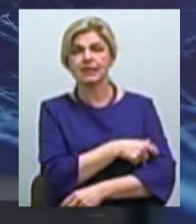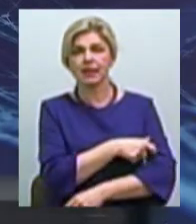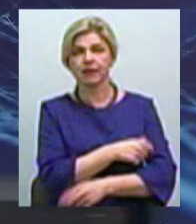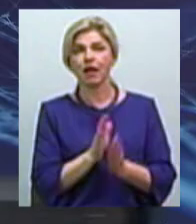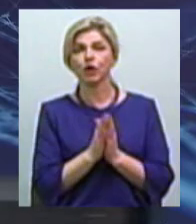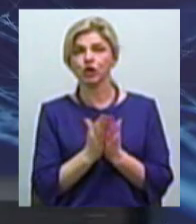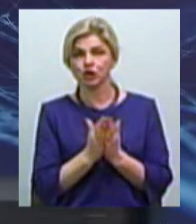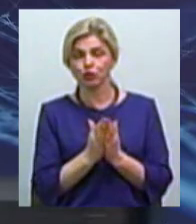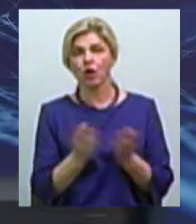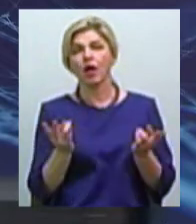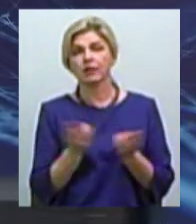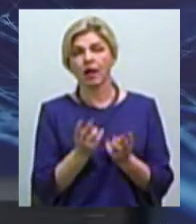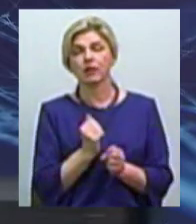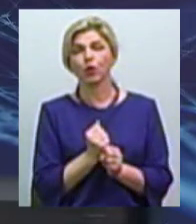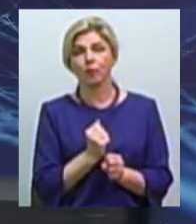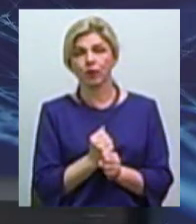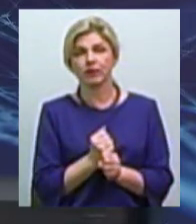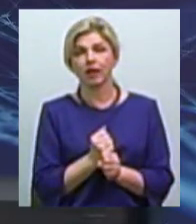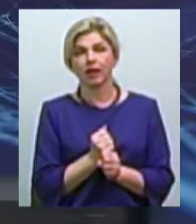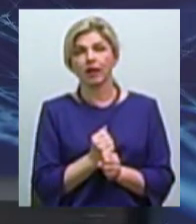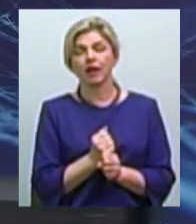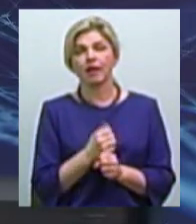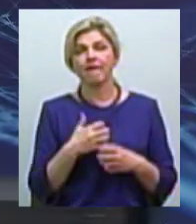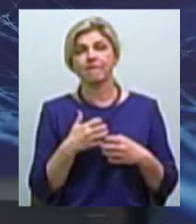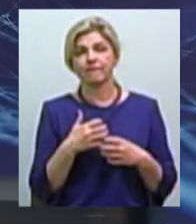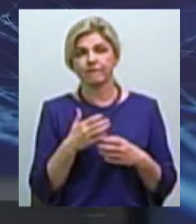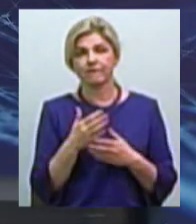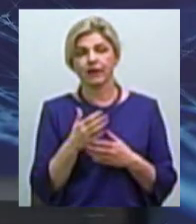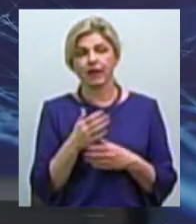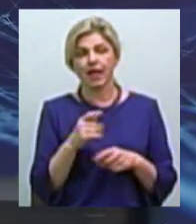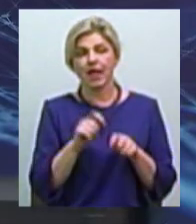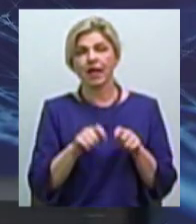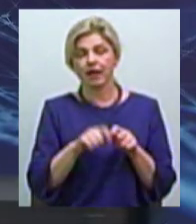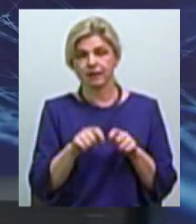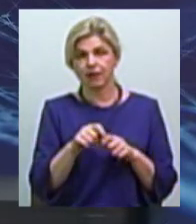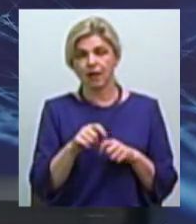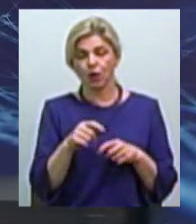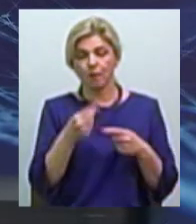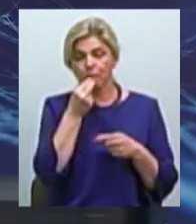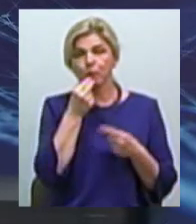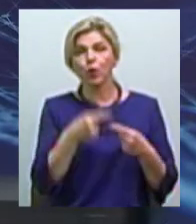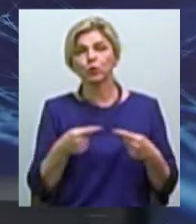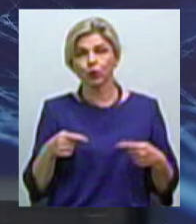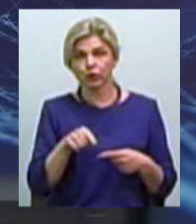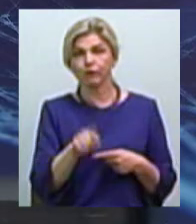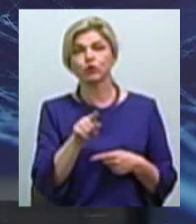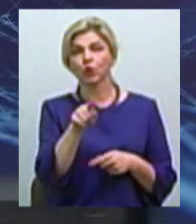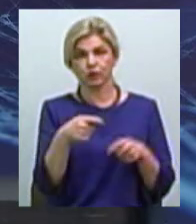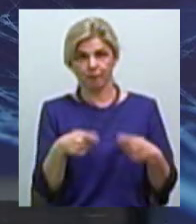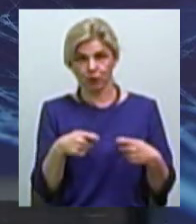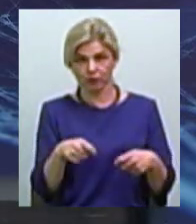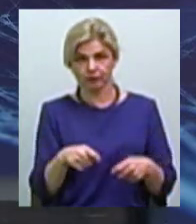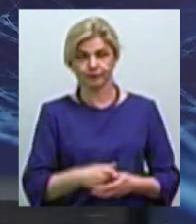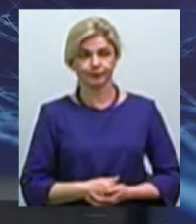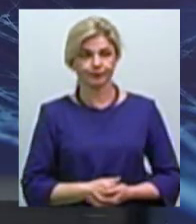проводити санітарну ветеринарну експертизу продукції, яку торгуєш, якою займаєшся